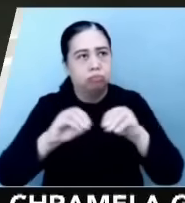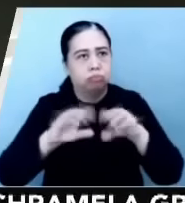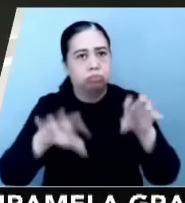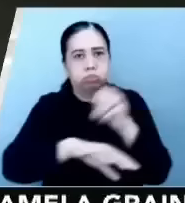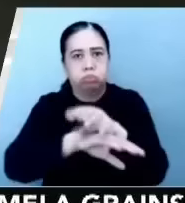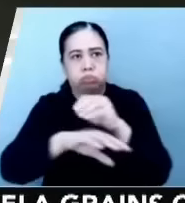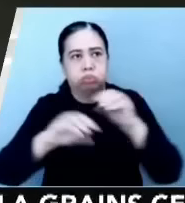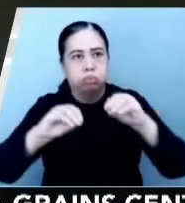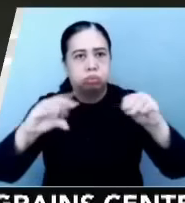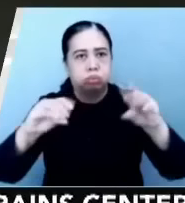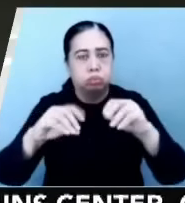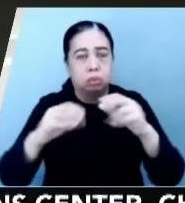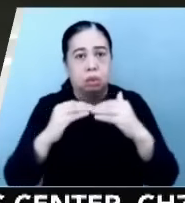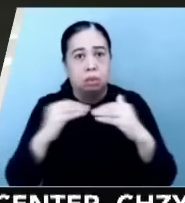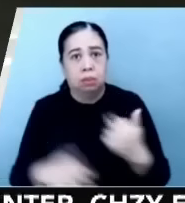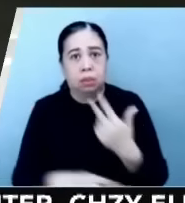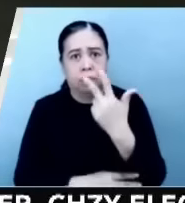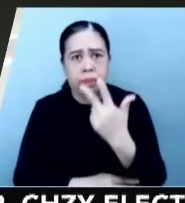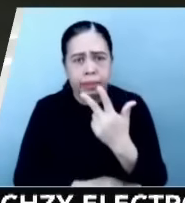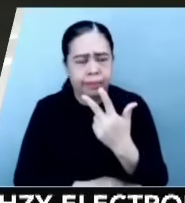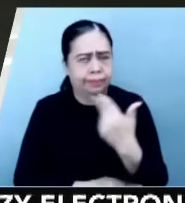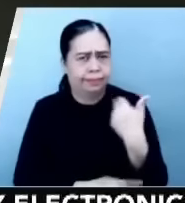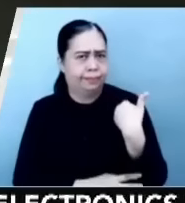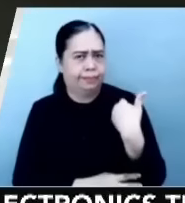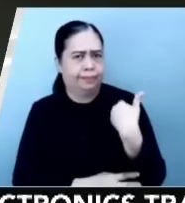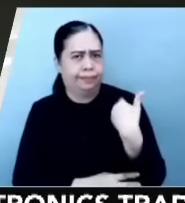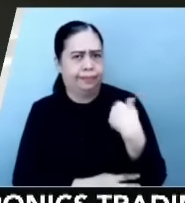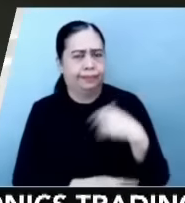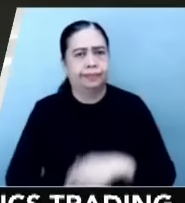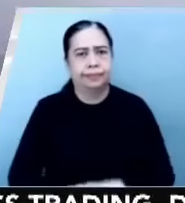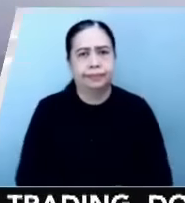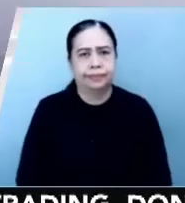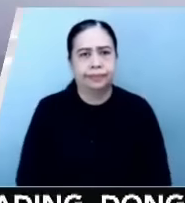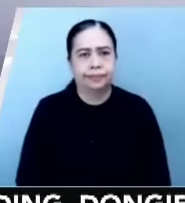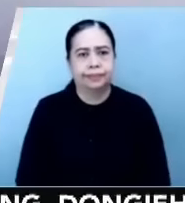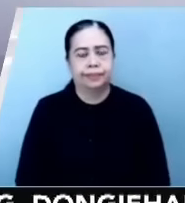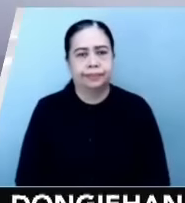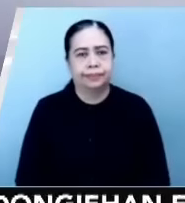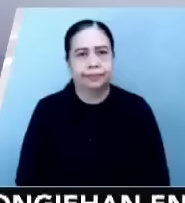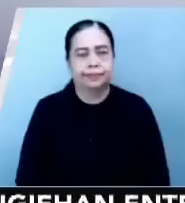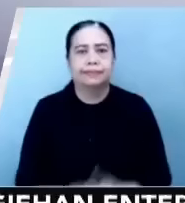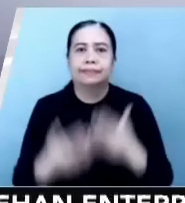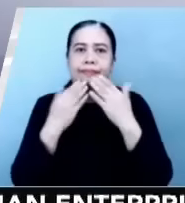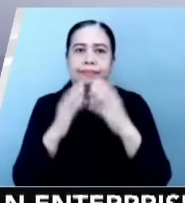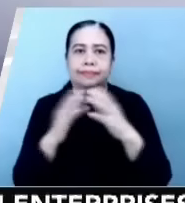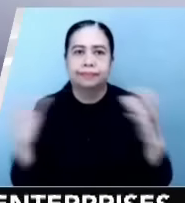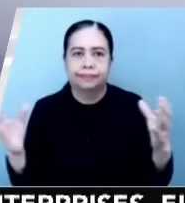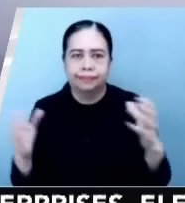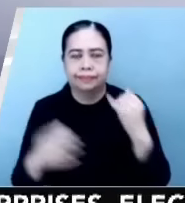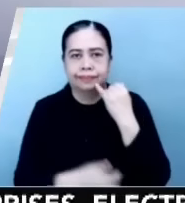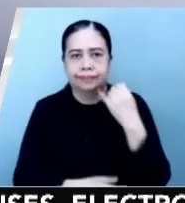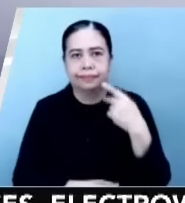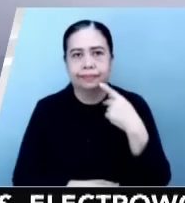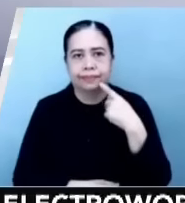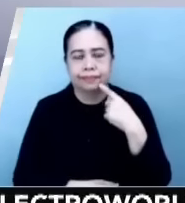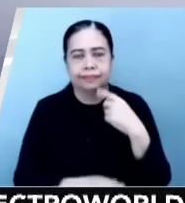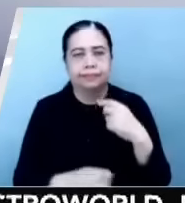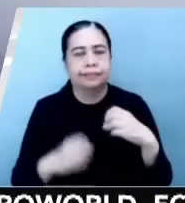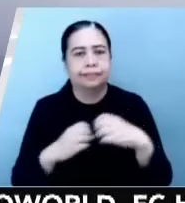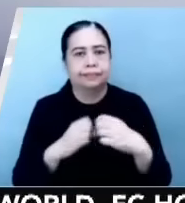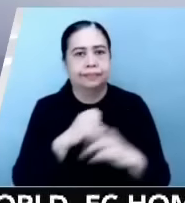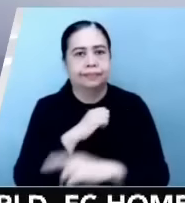na nasa Alert Level 3 na ang Mount Kanlaon. Vicky? Maraming salamat sa iyo, Aileen Pedreso ng GMA Regional